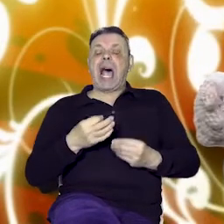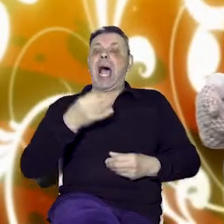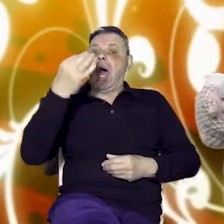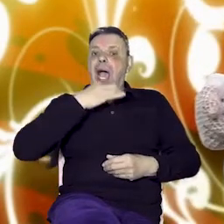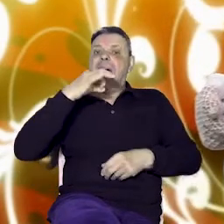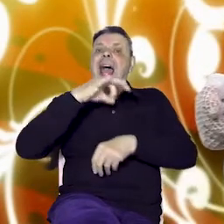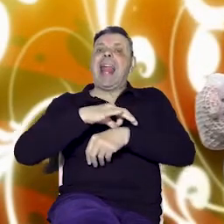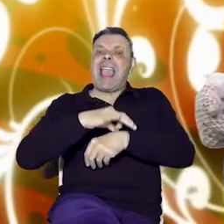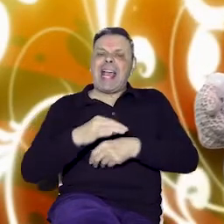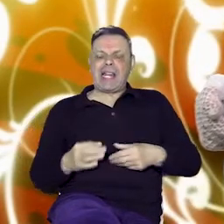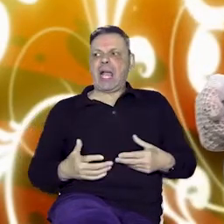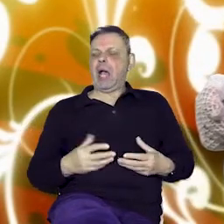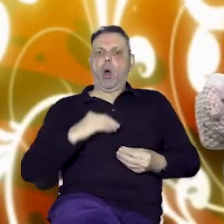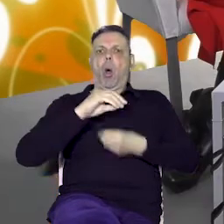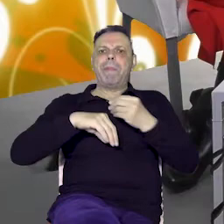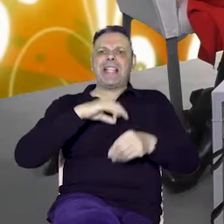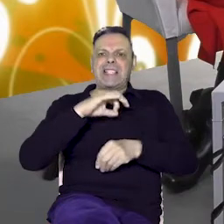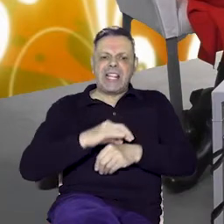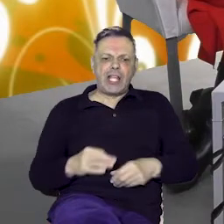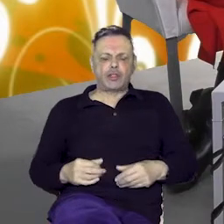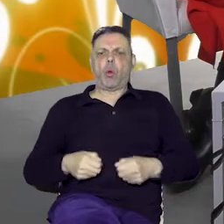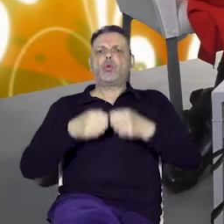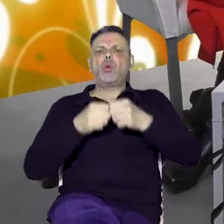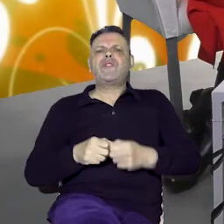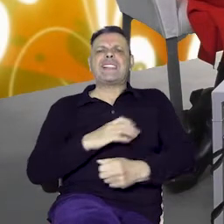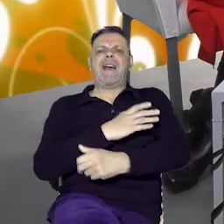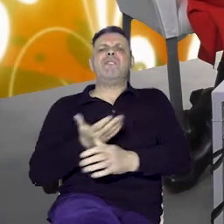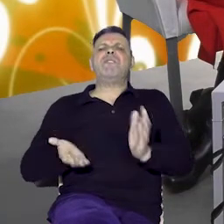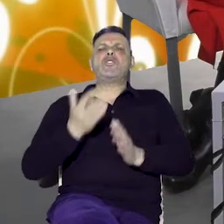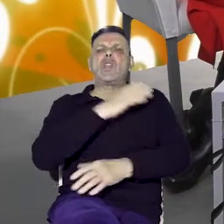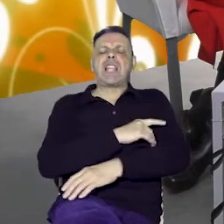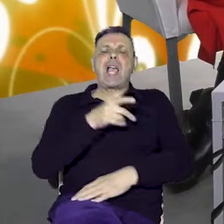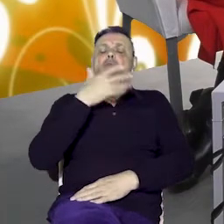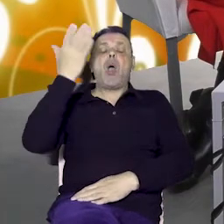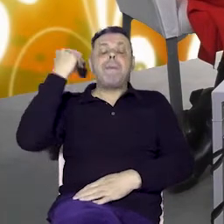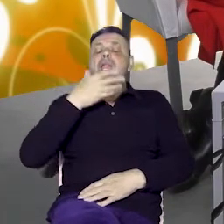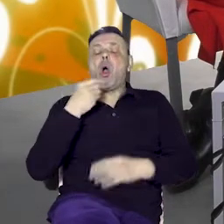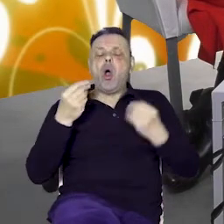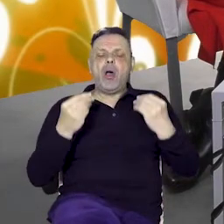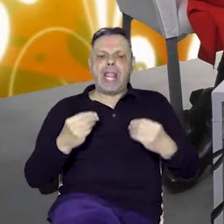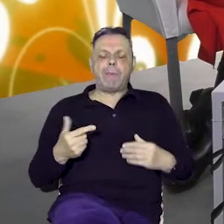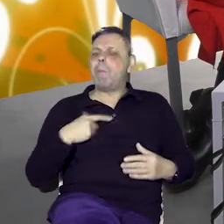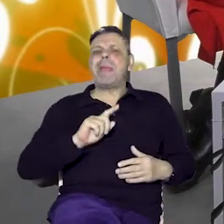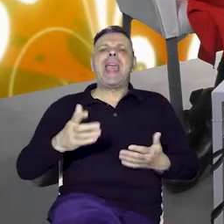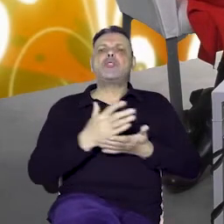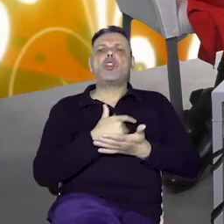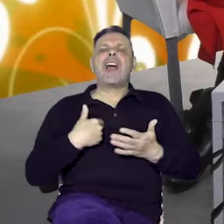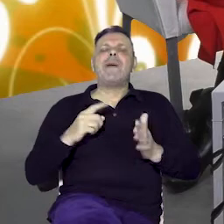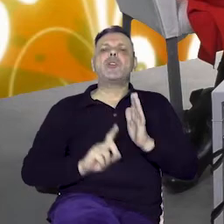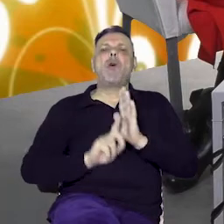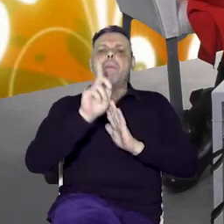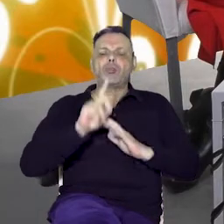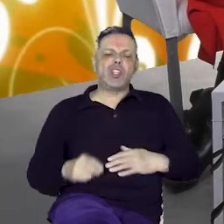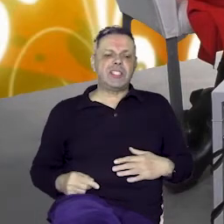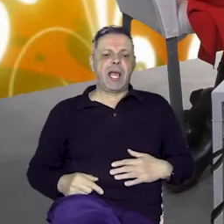društvom obiteljskih doktora, društvom za hipertenziju. Gledajte, to je bilo fantastično. Mi ne iskorištavamo svoje potencijale. Jer